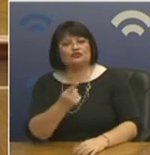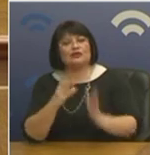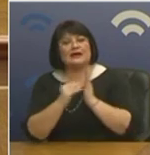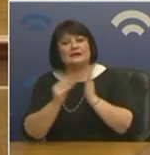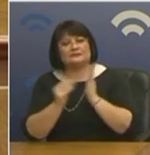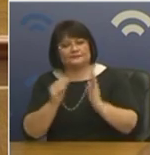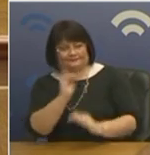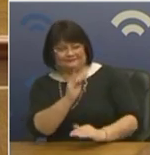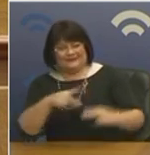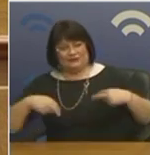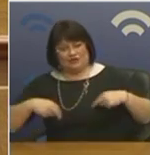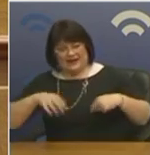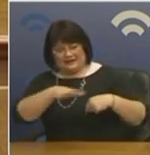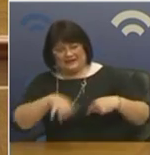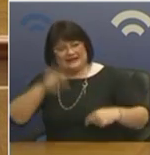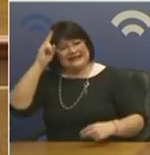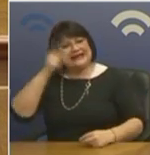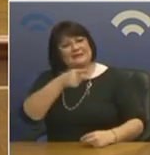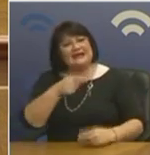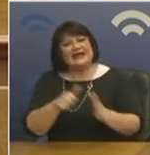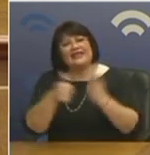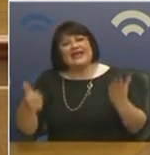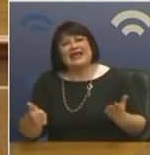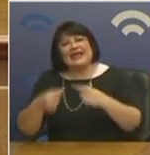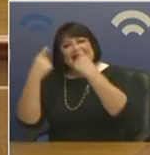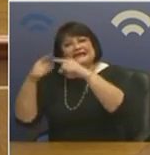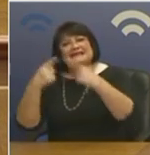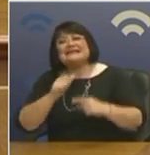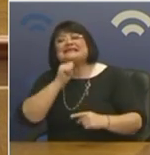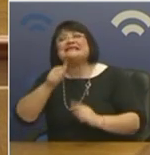Κεραπετρίτη, για να τα ξέρετε αυτά. Στη Γερμανία υπάρχουν 16 διαφορετικά